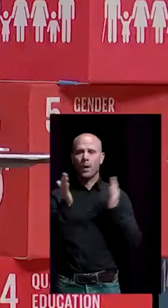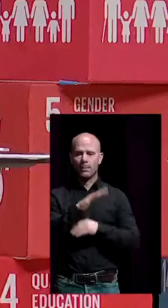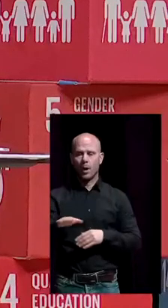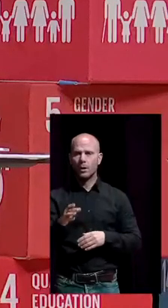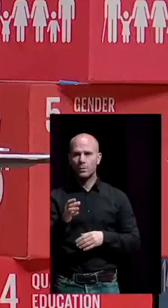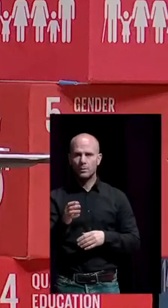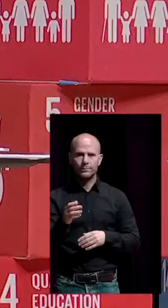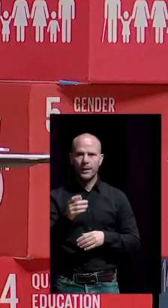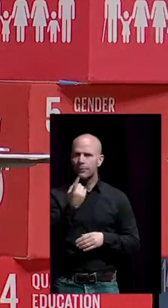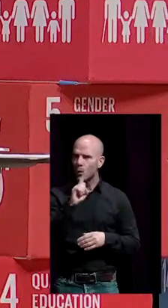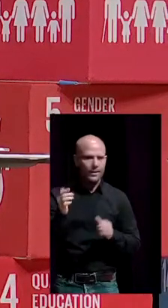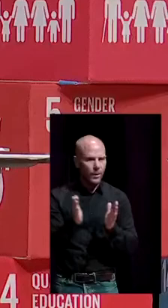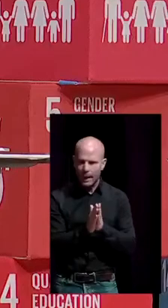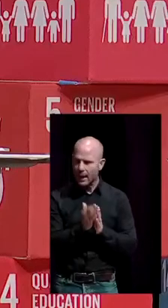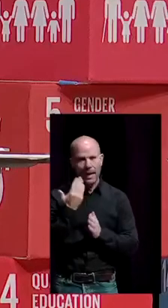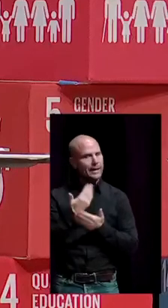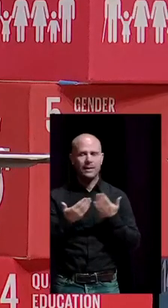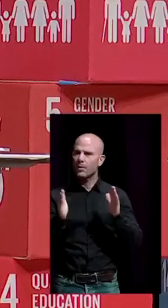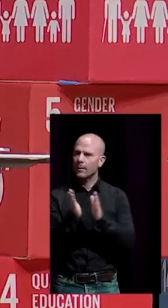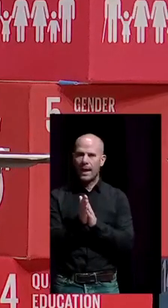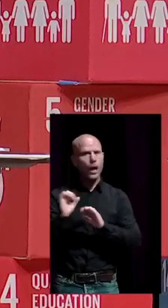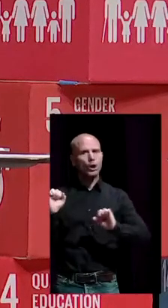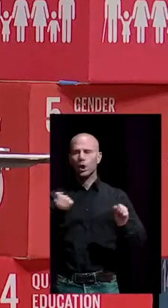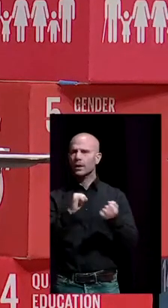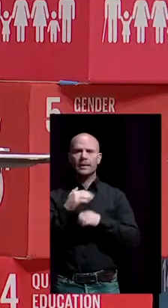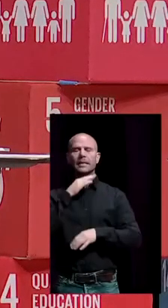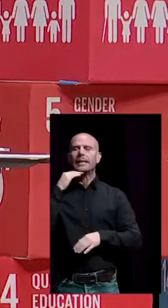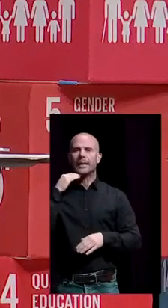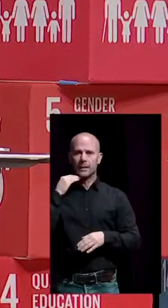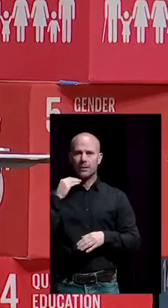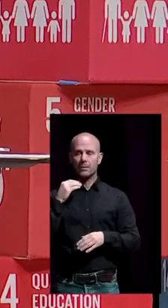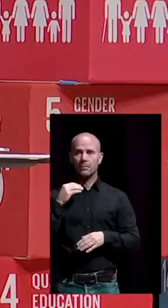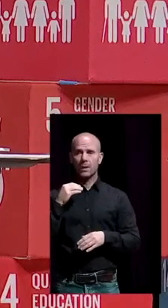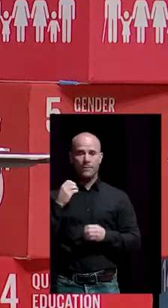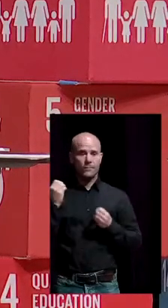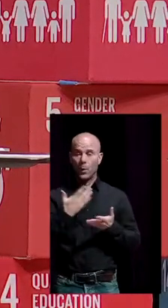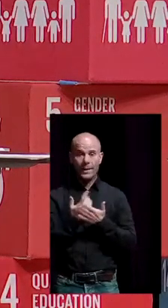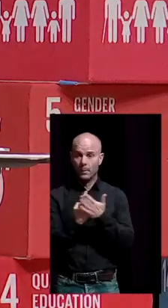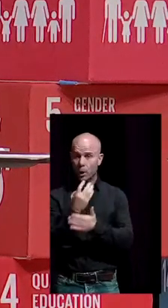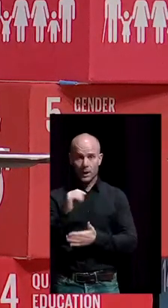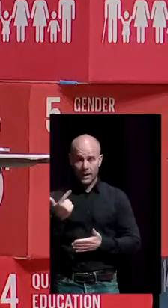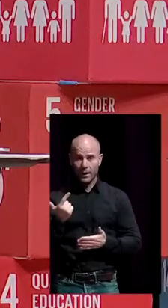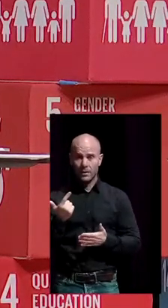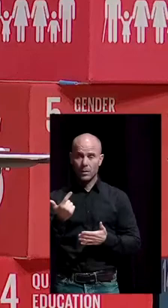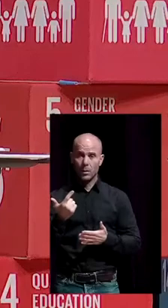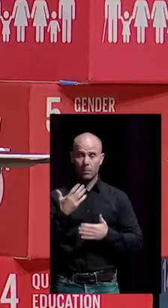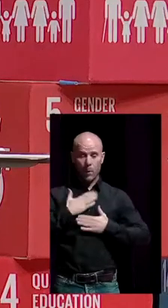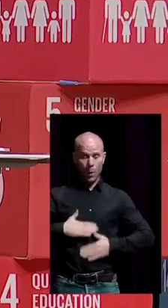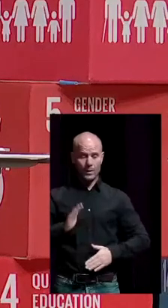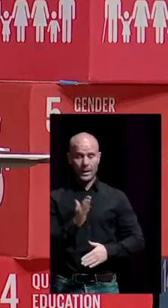med, som inte kan vara med, som inte rör på sig tillräckligt, som inte får möjligheterna att få må sitt